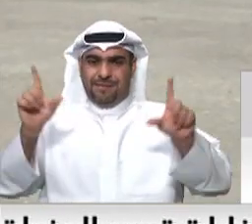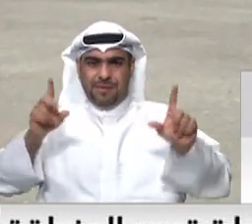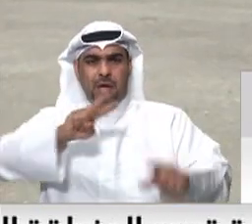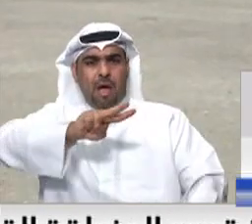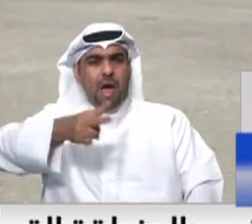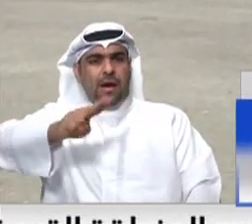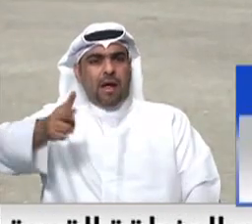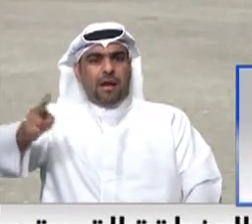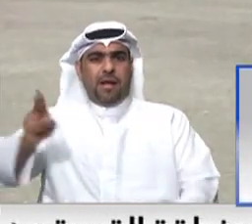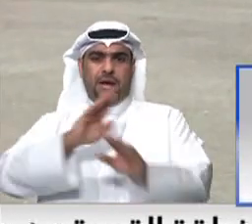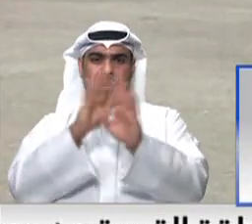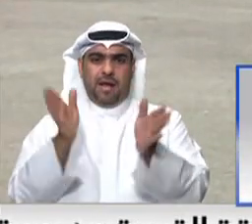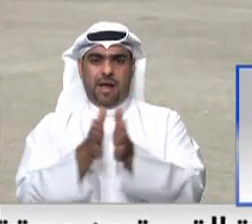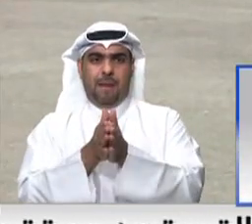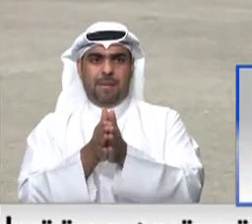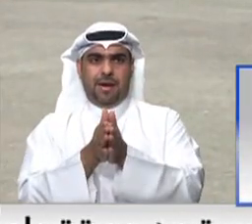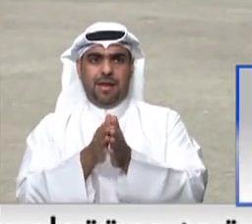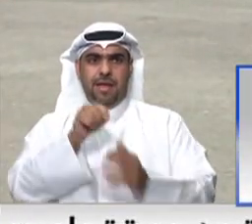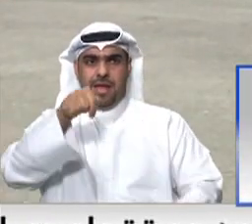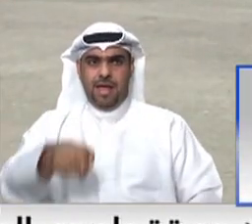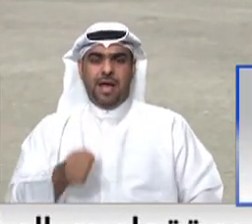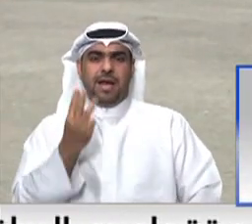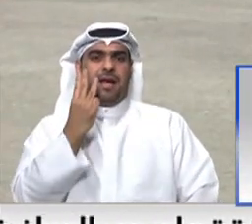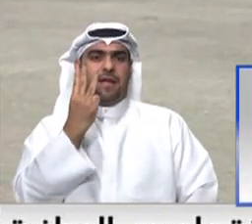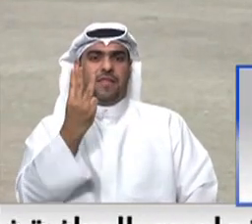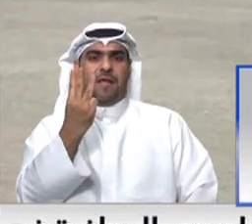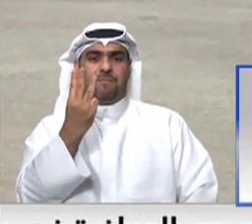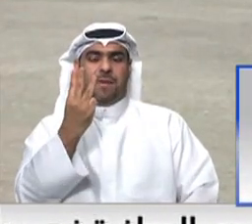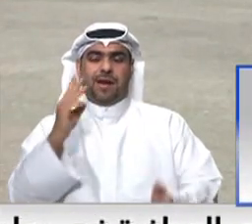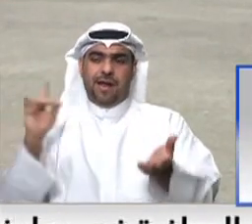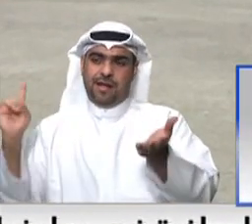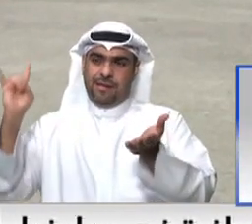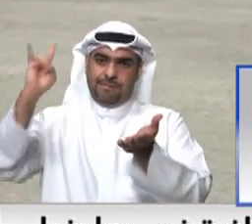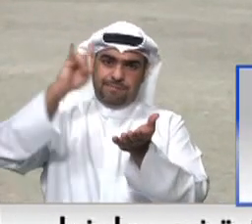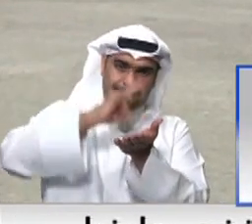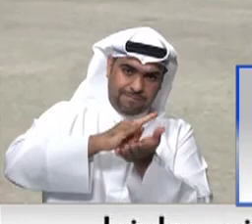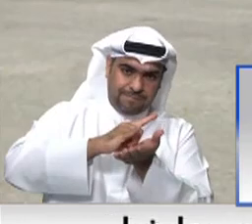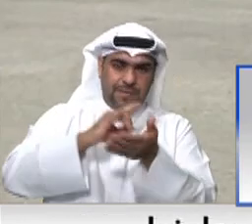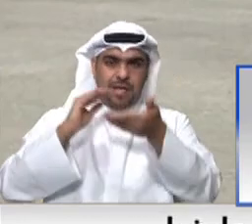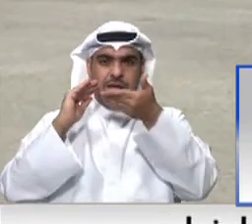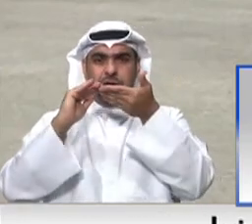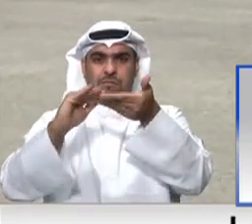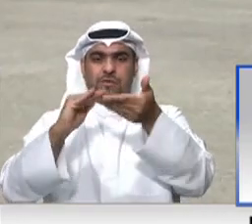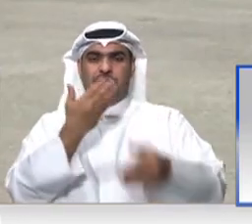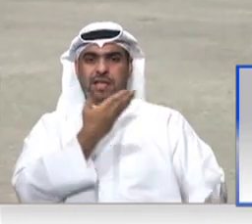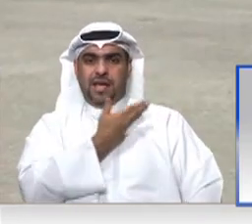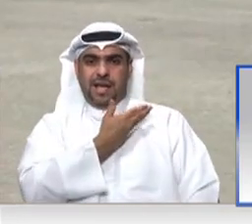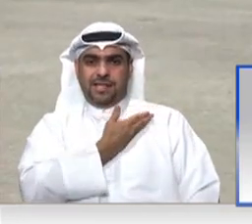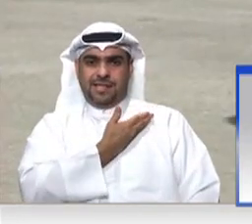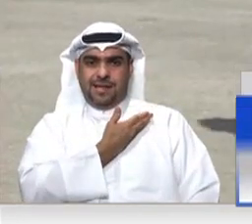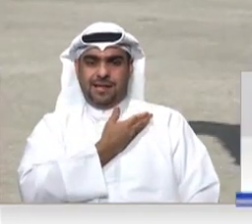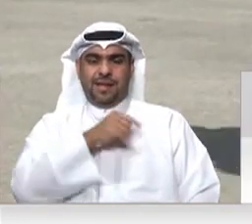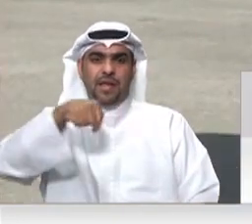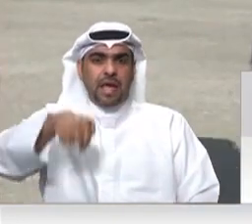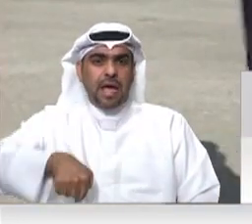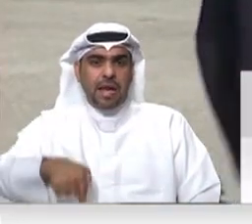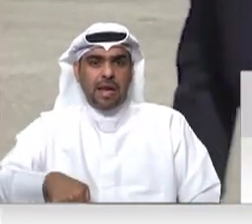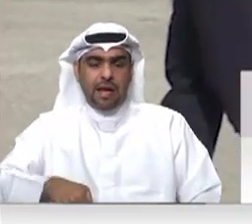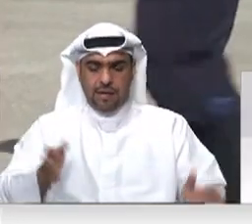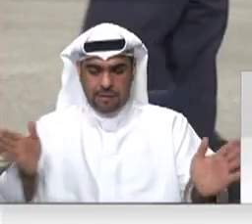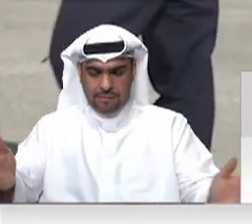الجسر الجوي الثالث اللي ينطلق من دولة الكويت، الجسر هذا مخصص للمستلزمات الطبية